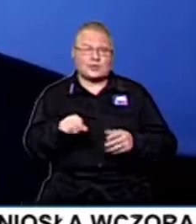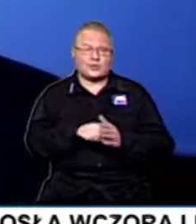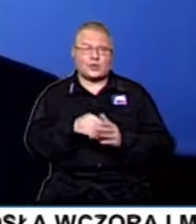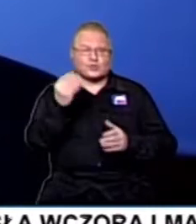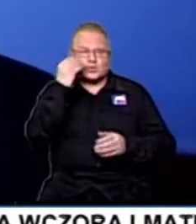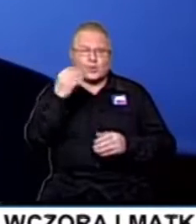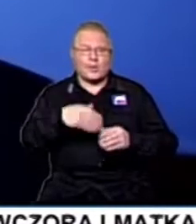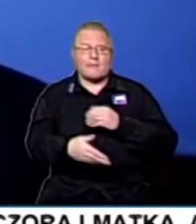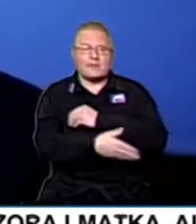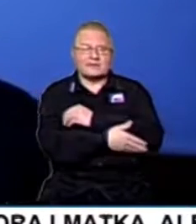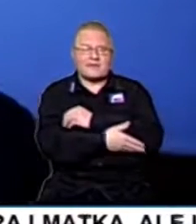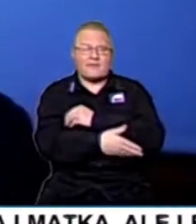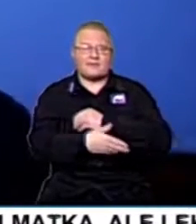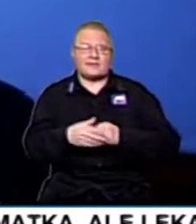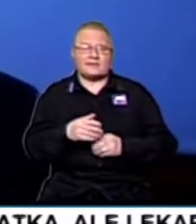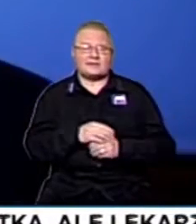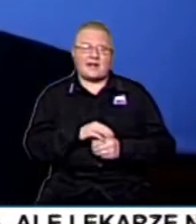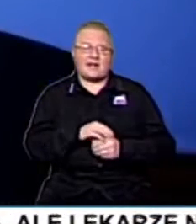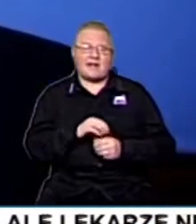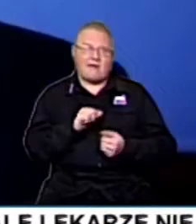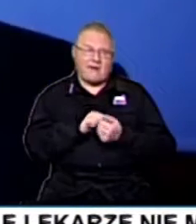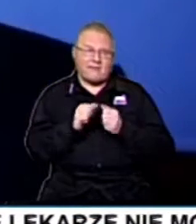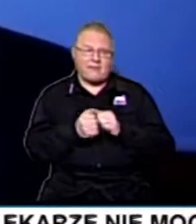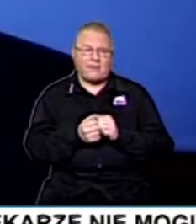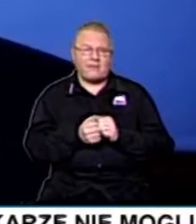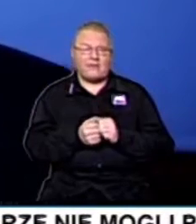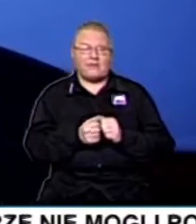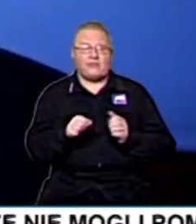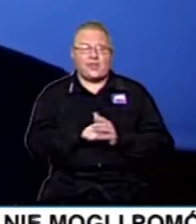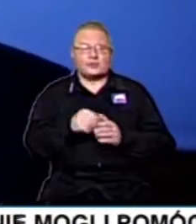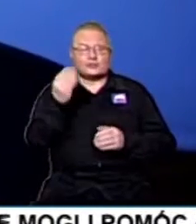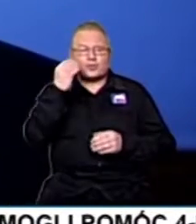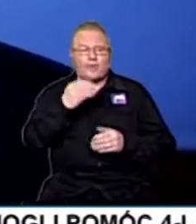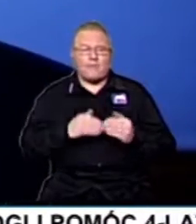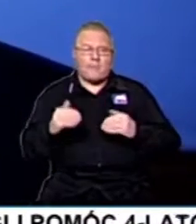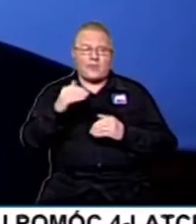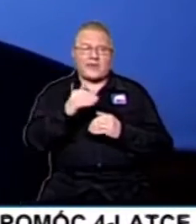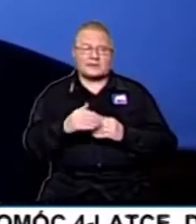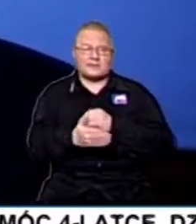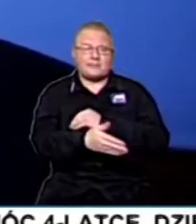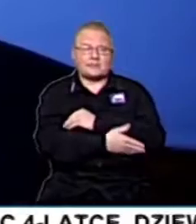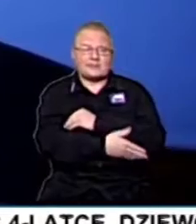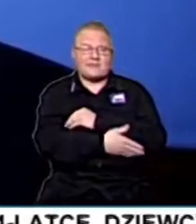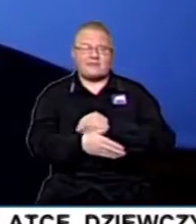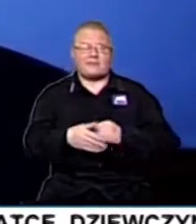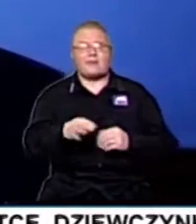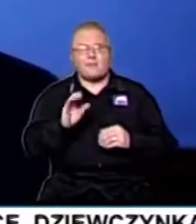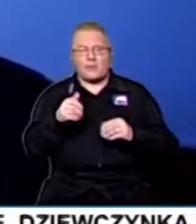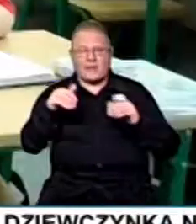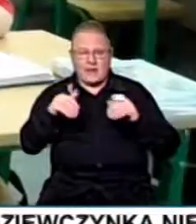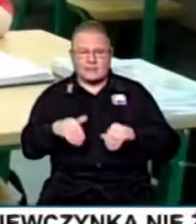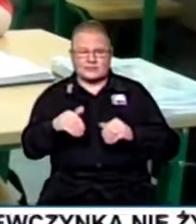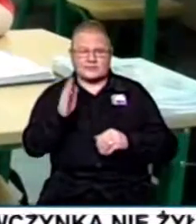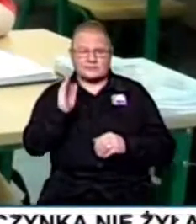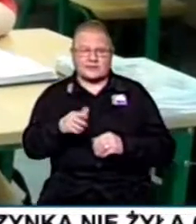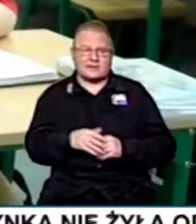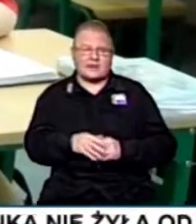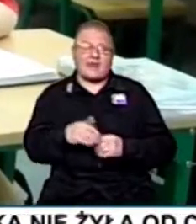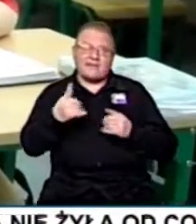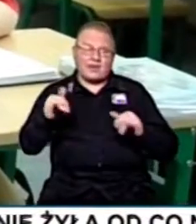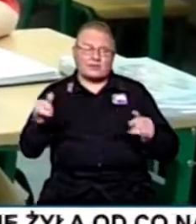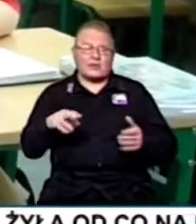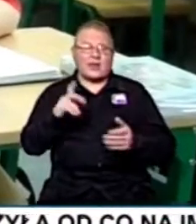do szkół podstawowych, bądź też być może do szkół ponadpodstawowych, bo taka możliwość będzie. Niektóre